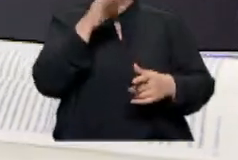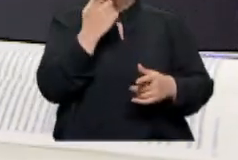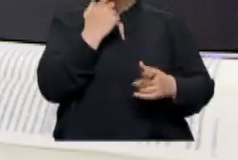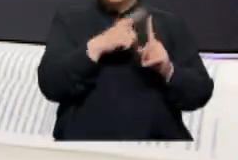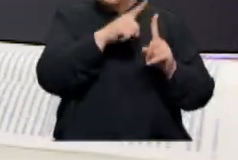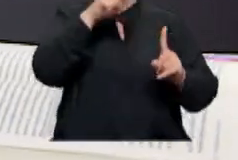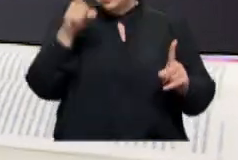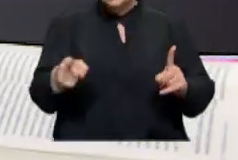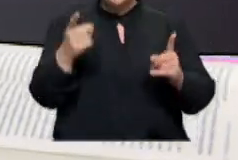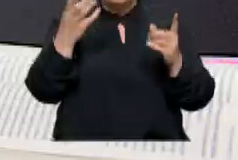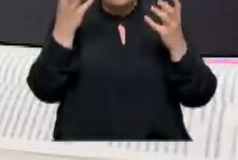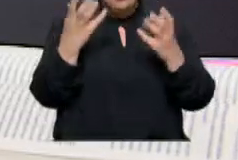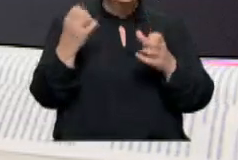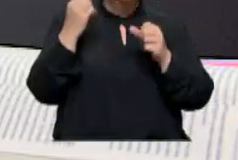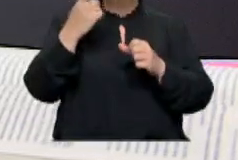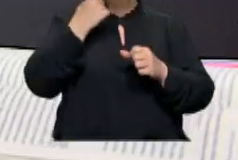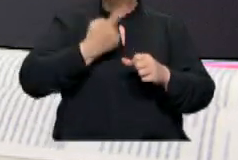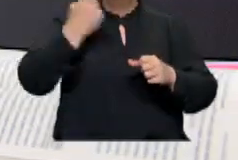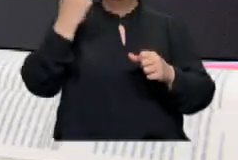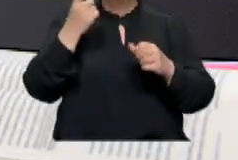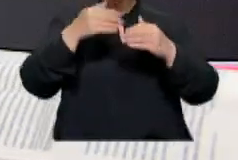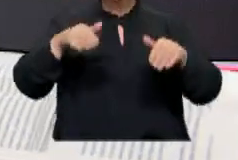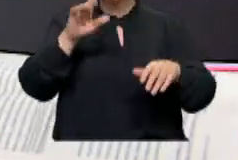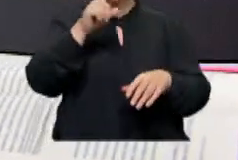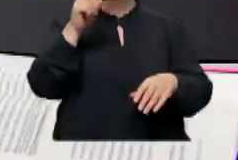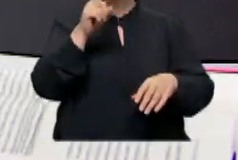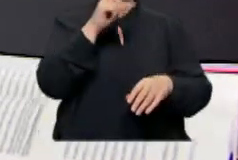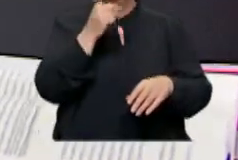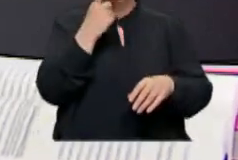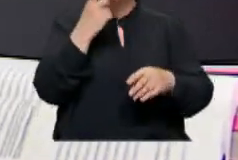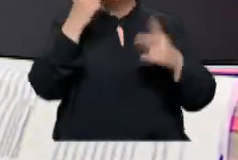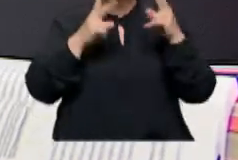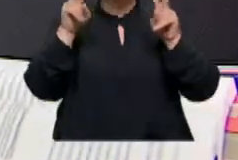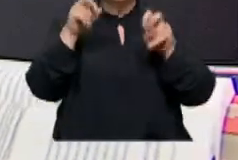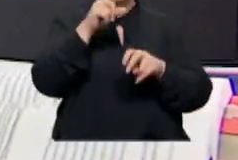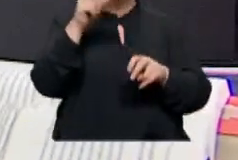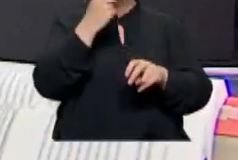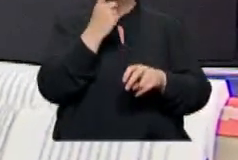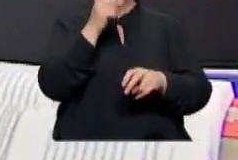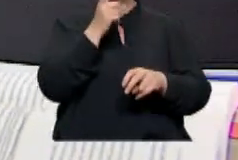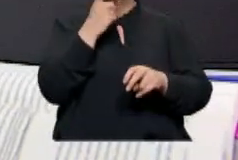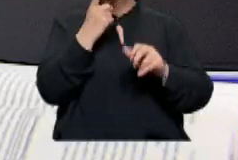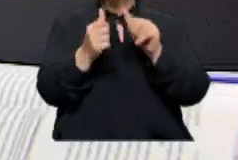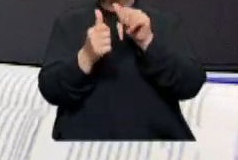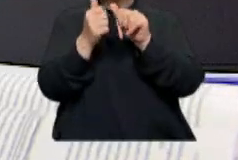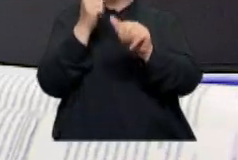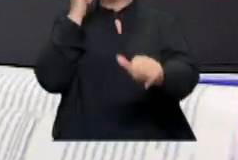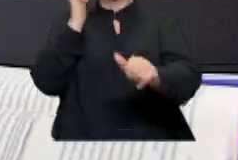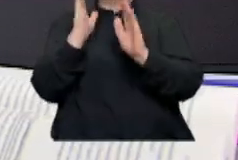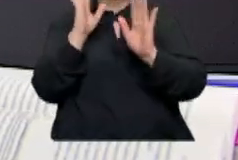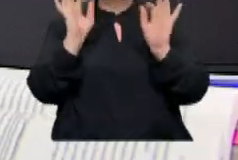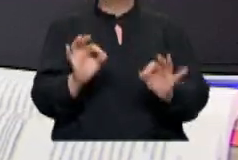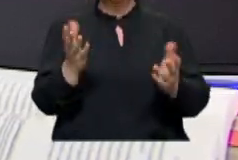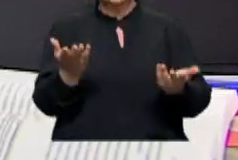beri angarya yok değil, cumhuriyetle sınırlı bir şey değil. 19. yüzyılda bazı konularda 19. yüzyılın gerisine düşmeye başladık.